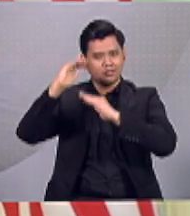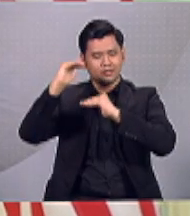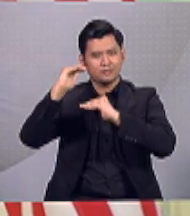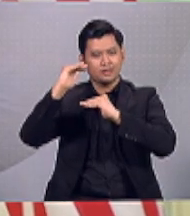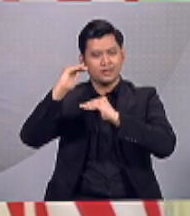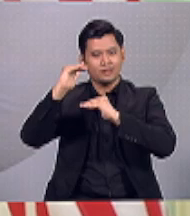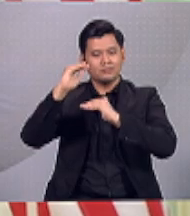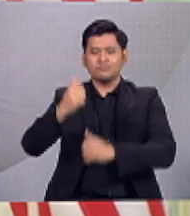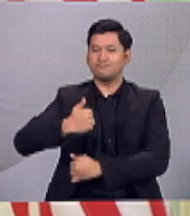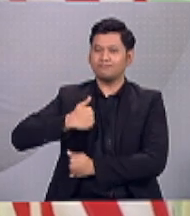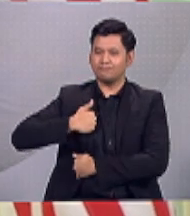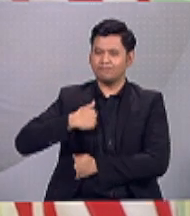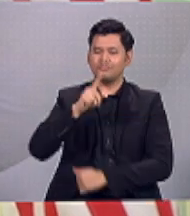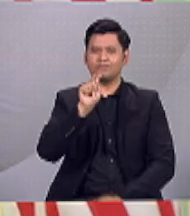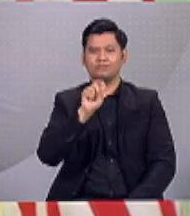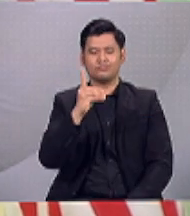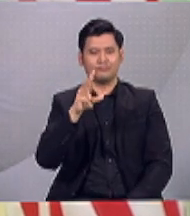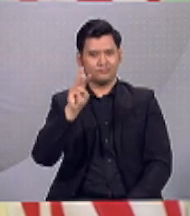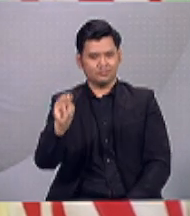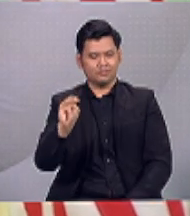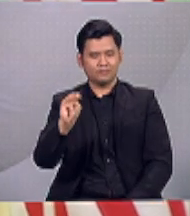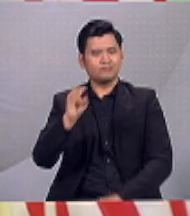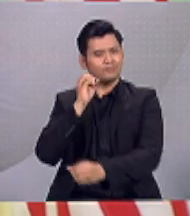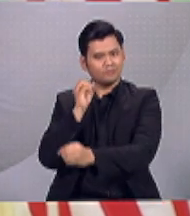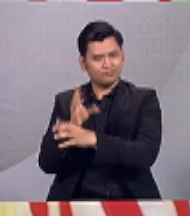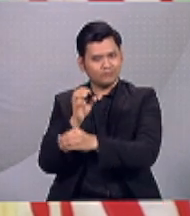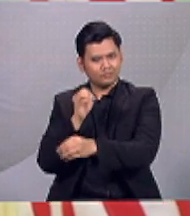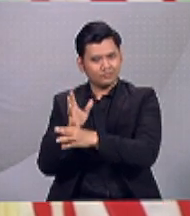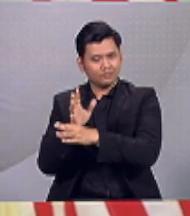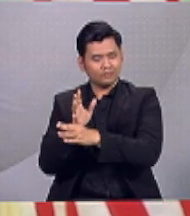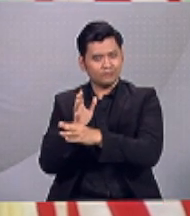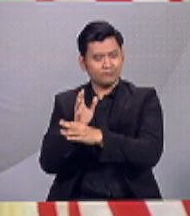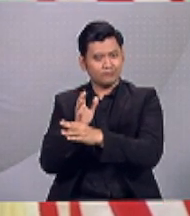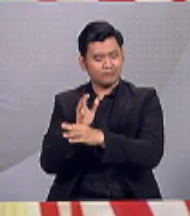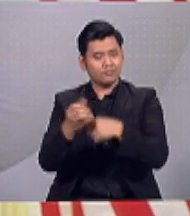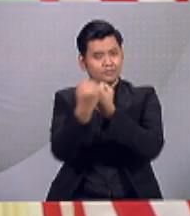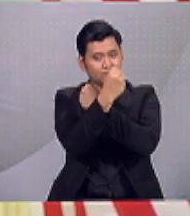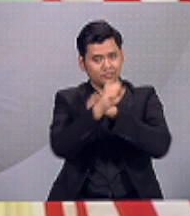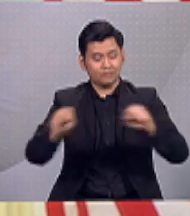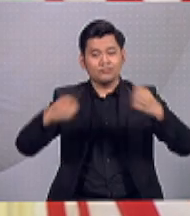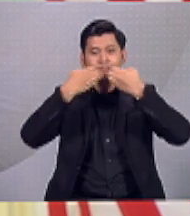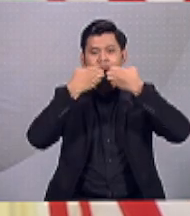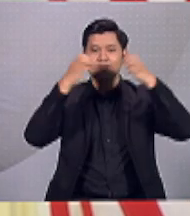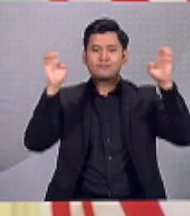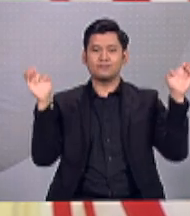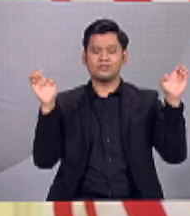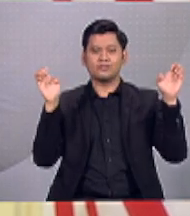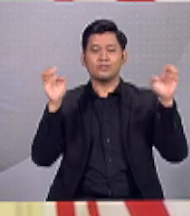warga TUDM akan terus komited, bersedia dan cemerlang di